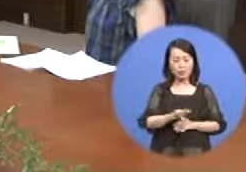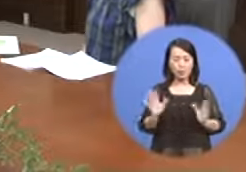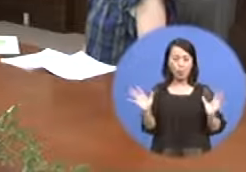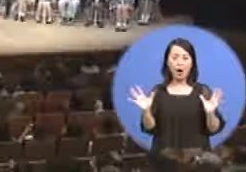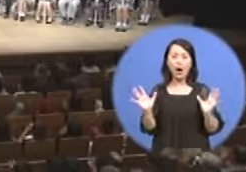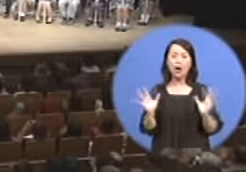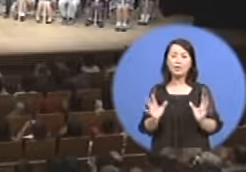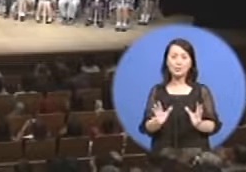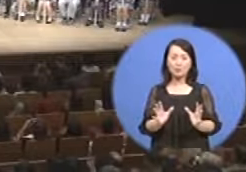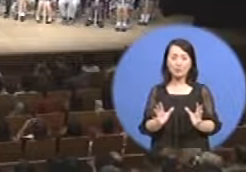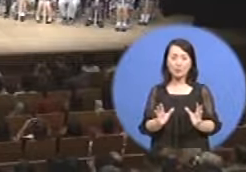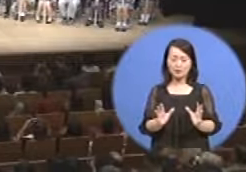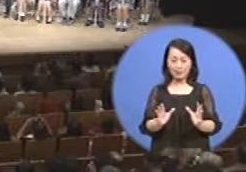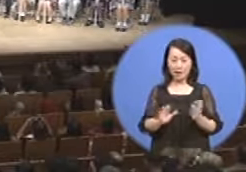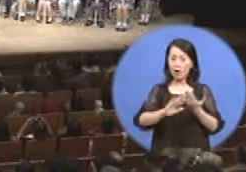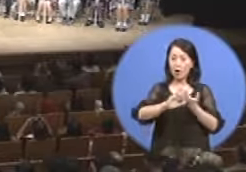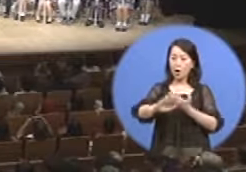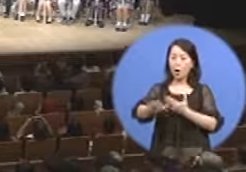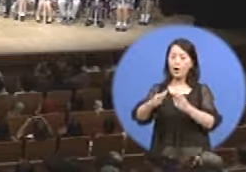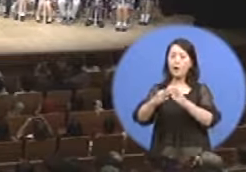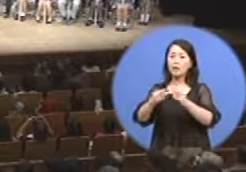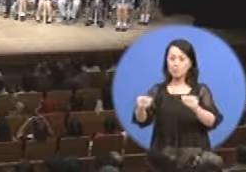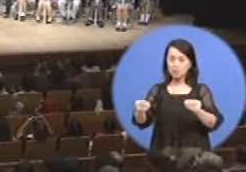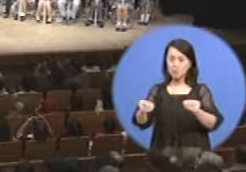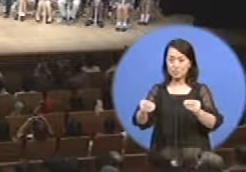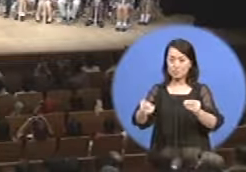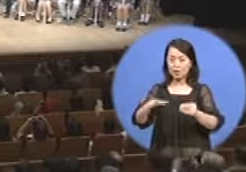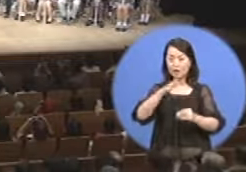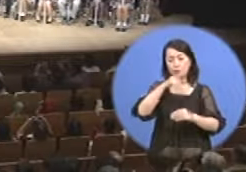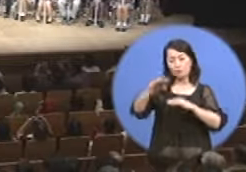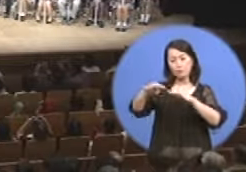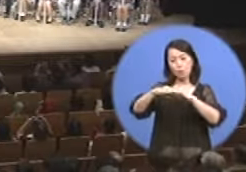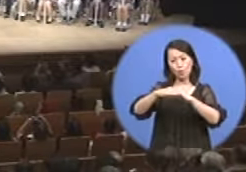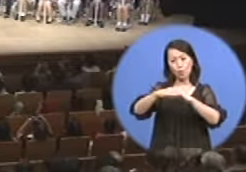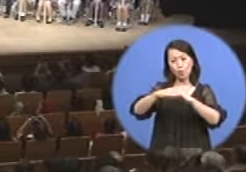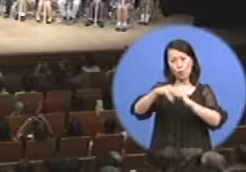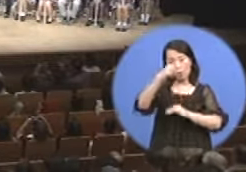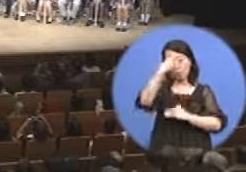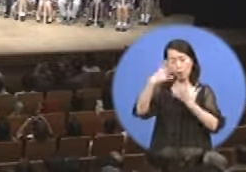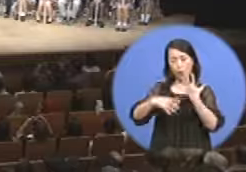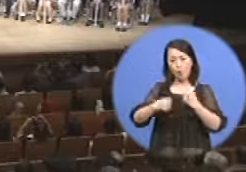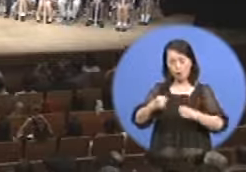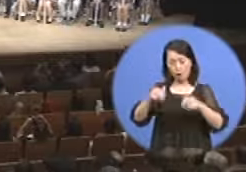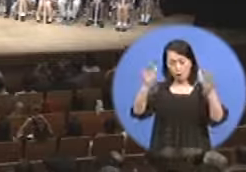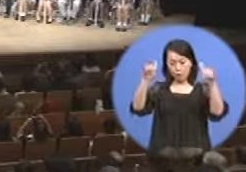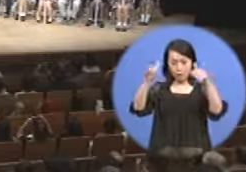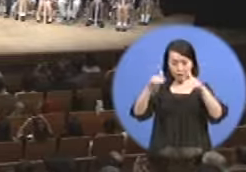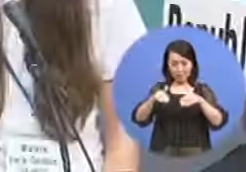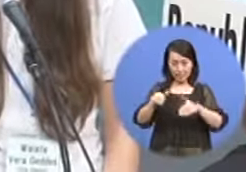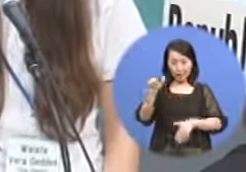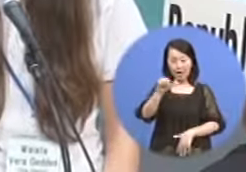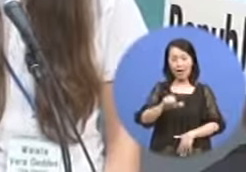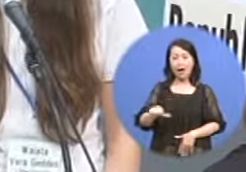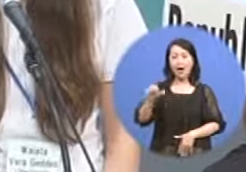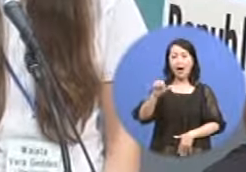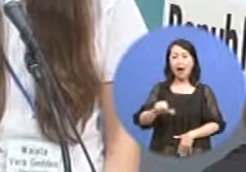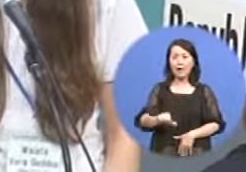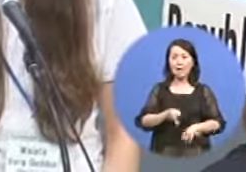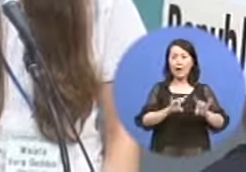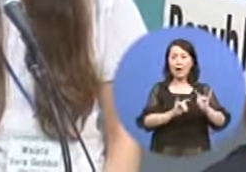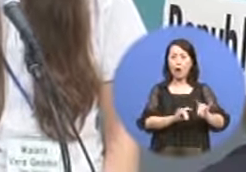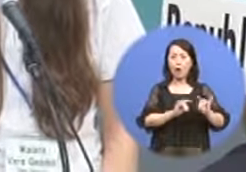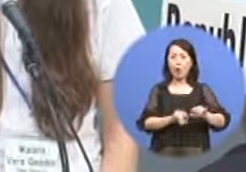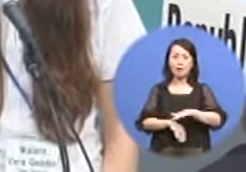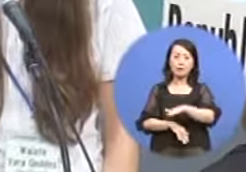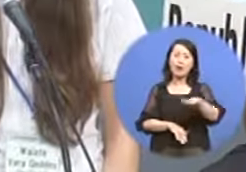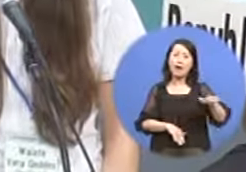ってで外国から同じぐらいの高校生なんかを呼んできて、 はい、 でアジアオセアニア高校生フォーラム